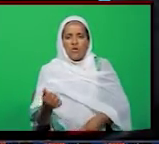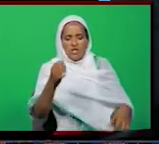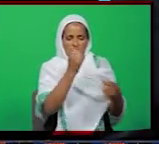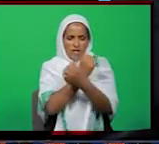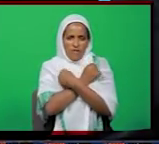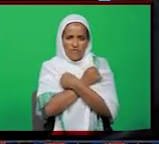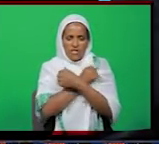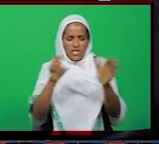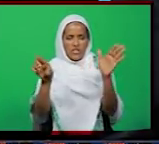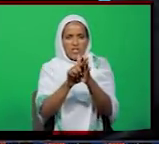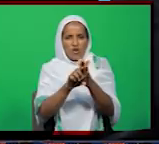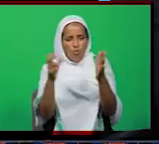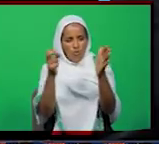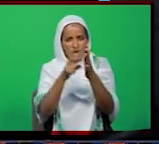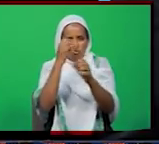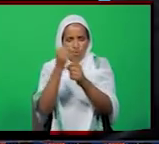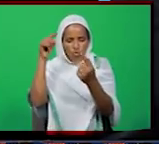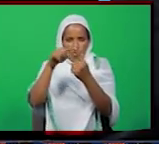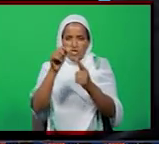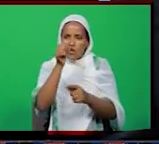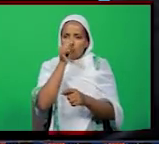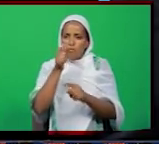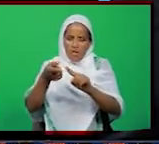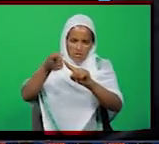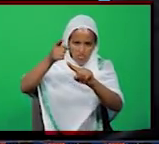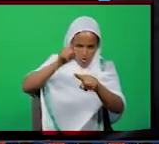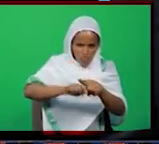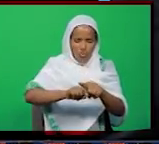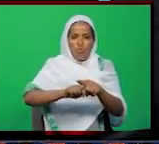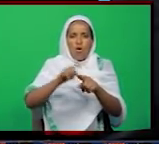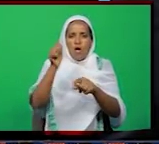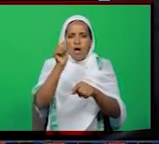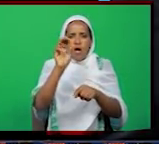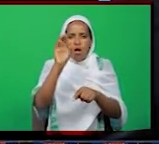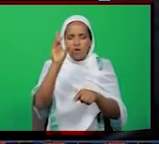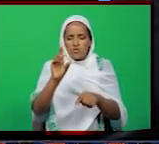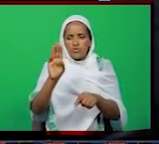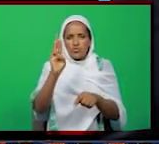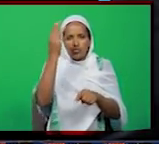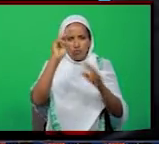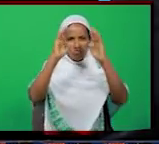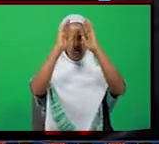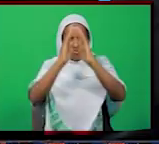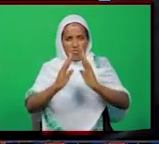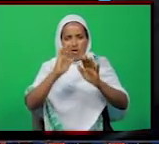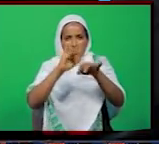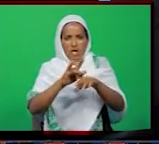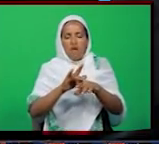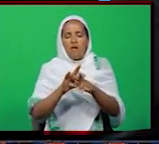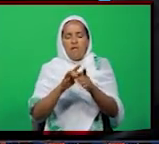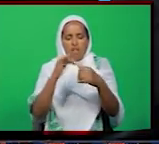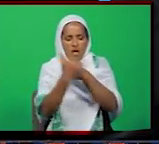የፍቅር ህግ ወንጌልን ይዞ ወደ ኢትዮጵያ ተመልሶ አክሱም ላይ ለሀገር መሪዎች